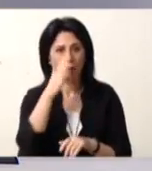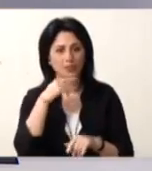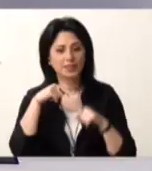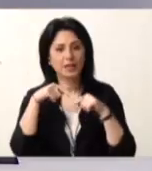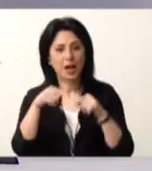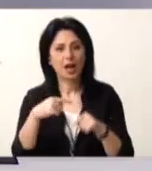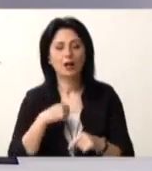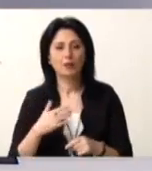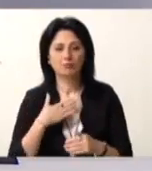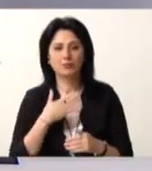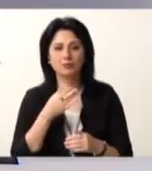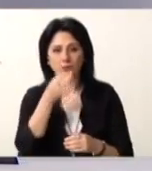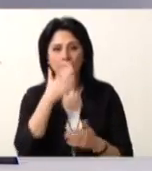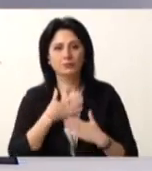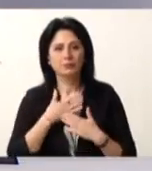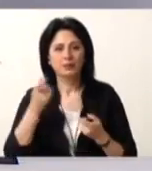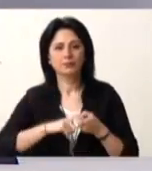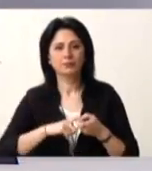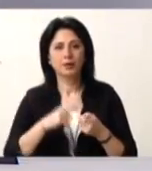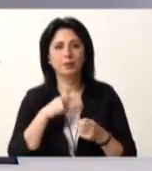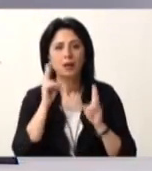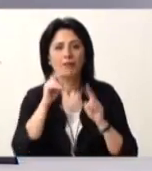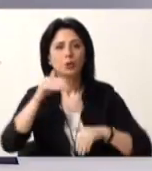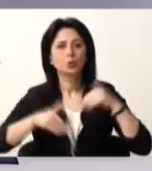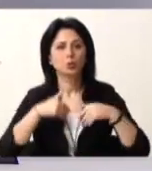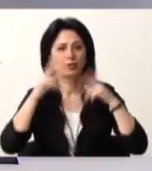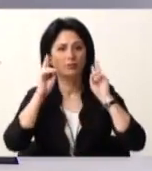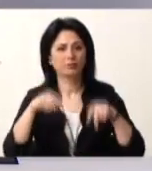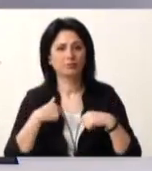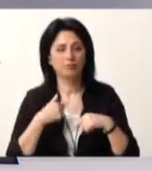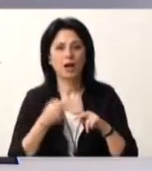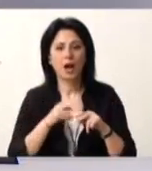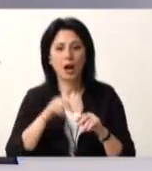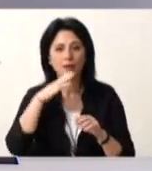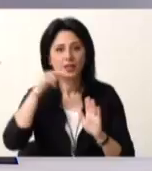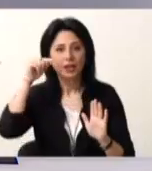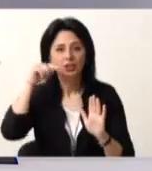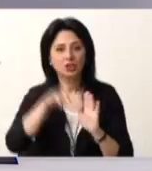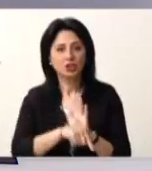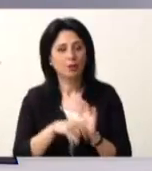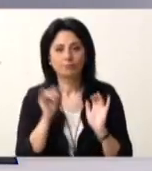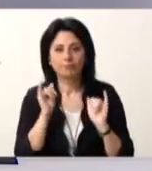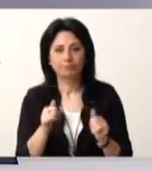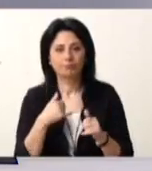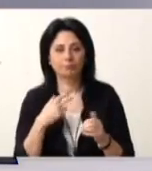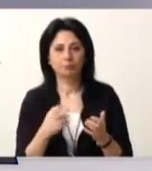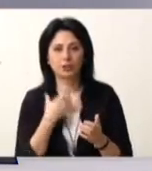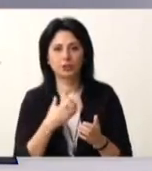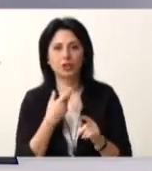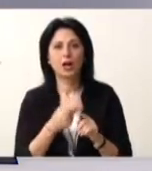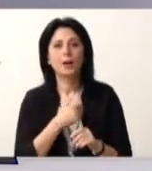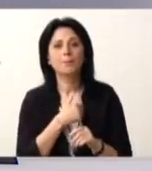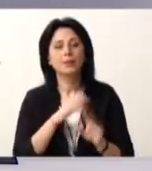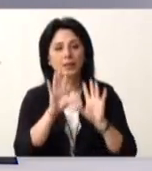წყალი, ეს ჩემთვის მეგობრული გარემოა, მაგრამ სამწუხაროდ მე არ ვიცი ცურვა. და ამიტომ ღრმა წყალსატევში ვერაფერს ვერ გავაკეთებ.